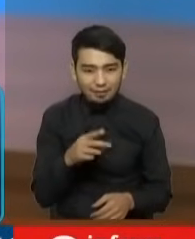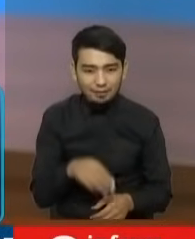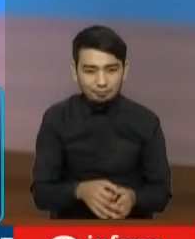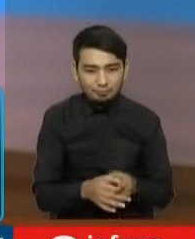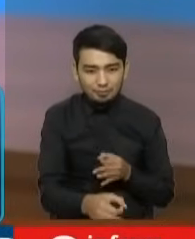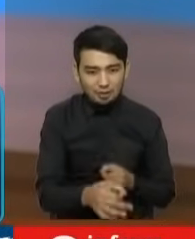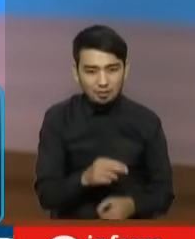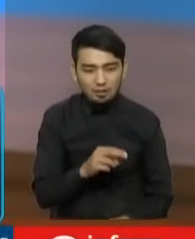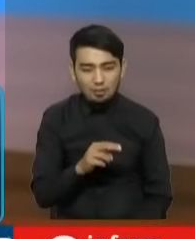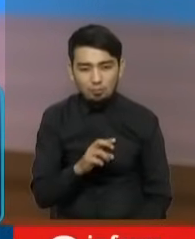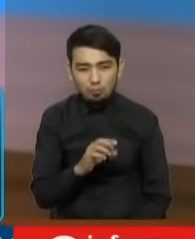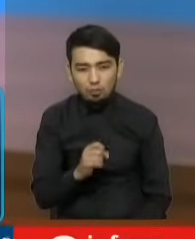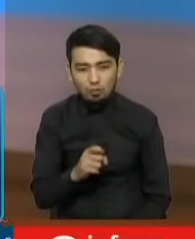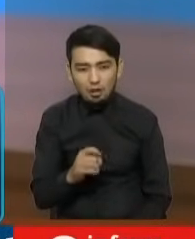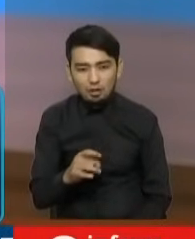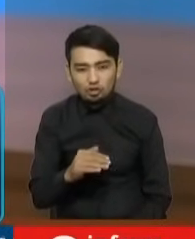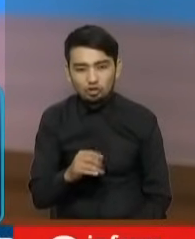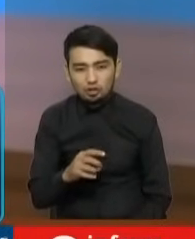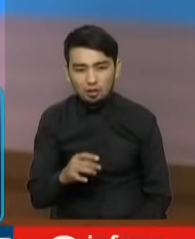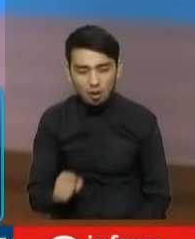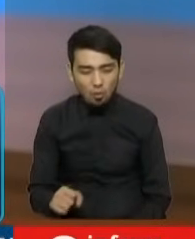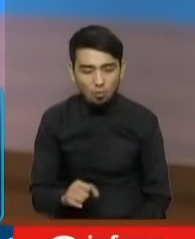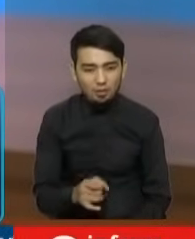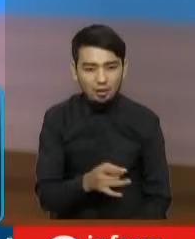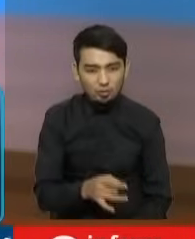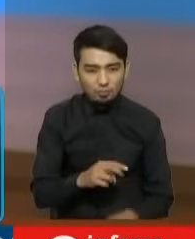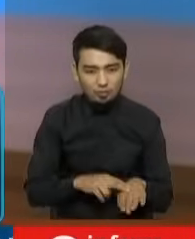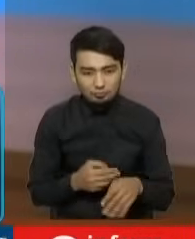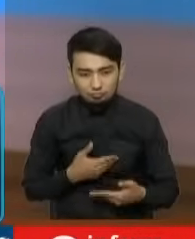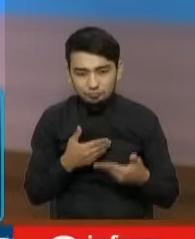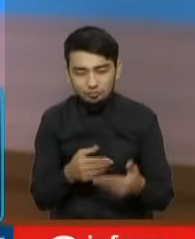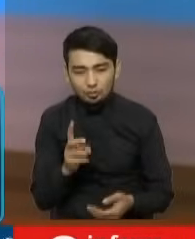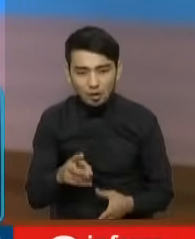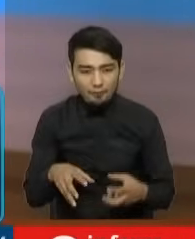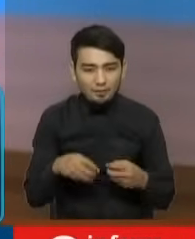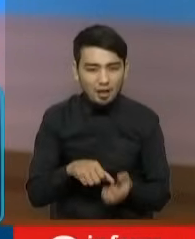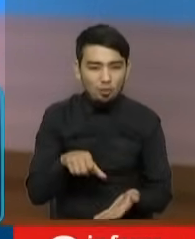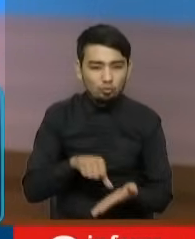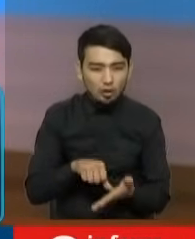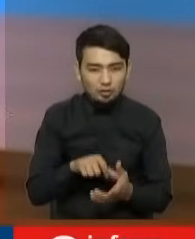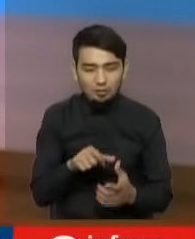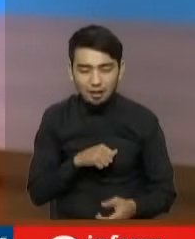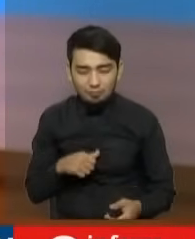Петровка Бухаржировского района. Полиция выражает глубокую благодарность всем неравнодушным